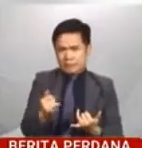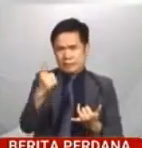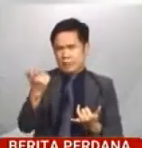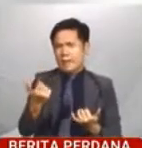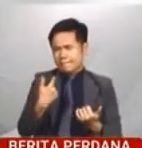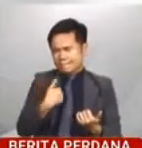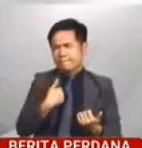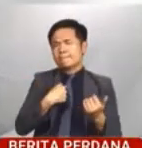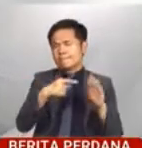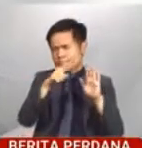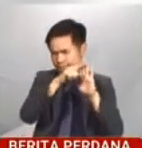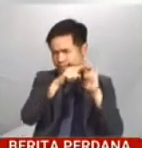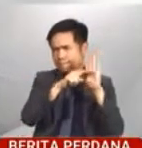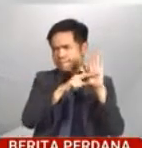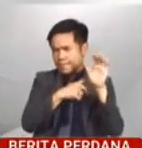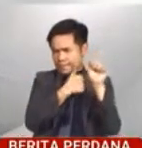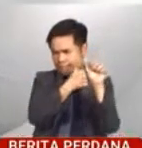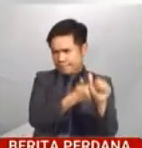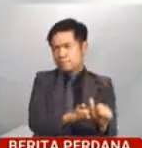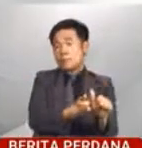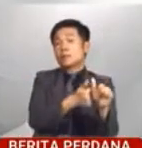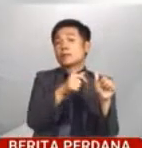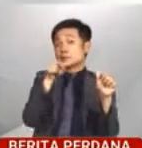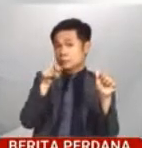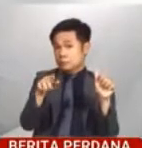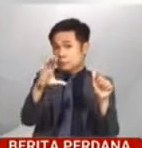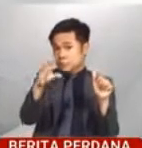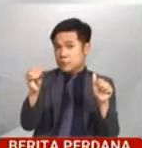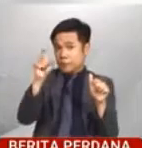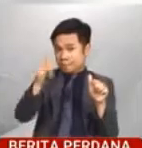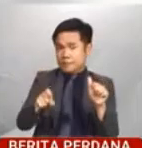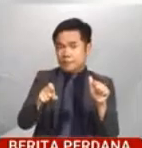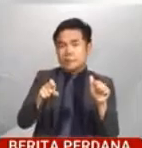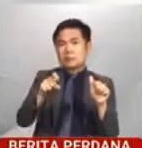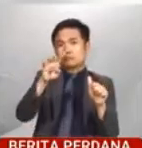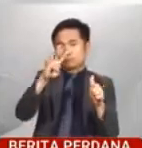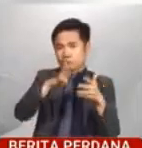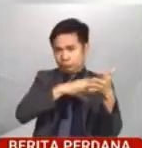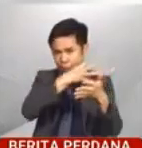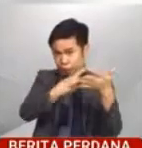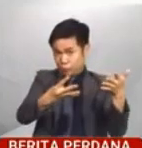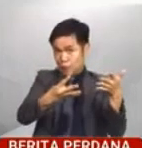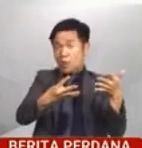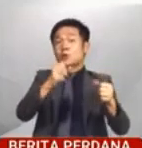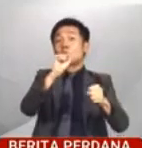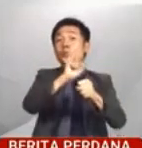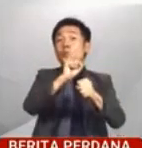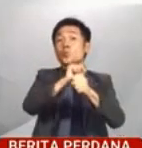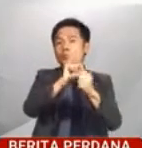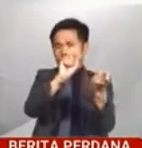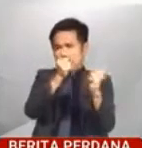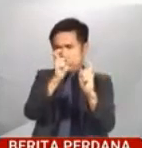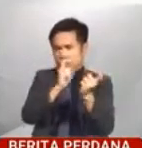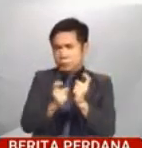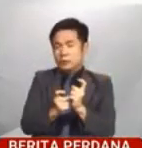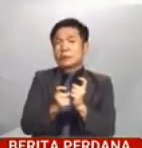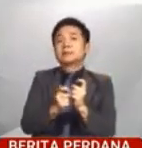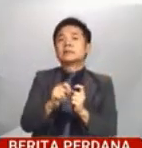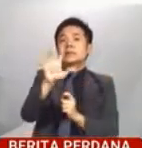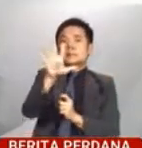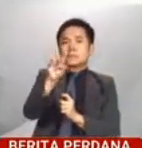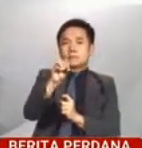syarat utama antaranya Syarikat perlu melaksana sistem penggiliran dengan angka pekerja minimum atau sekurang-kurangnya